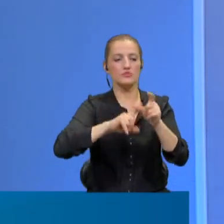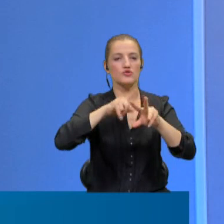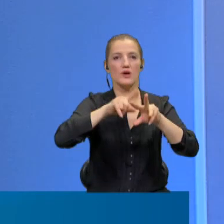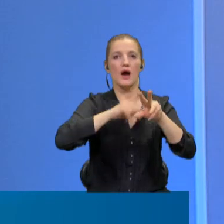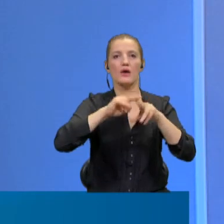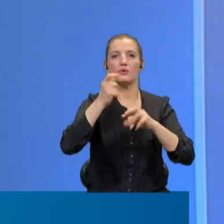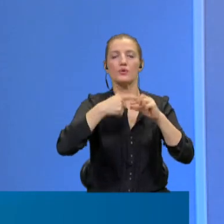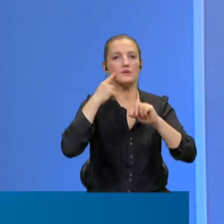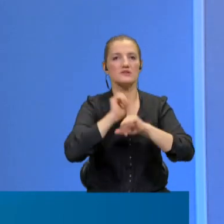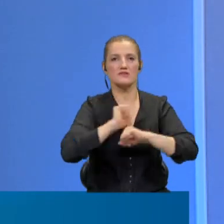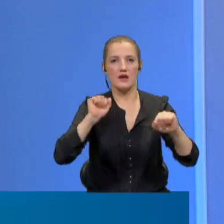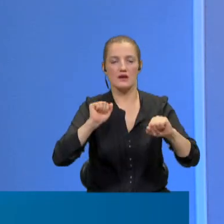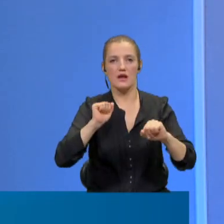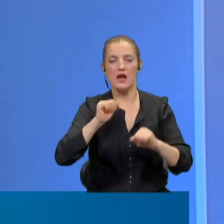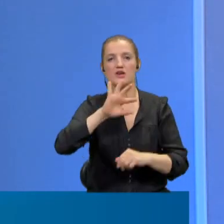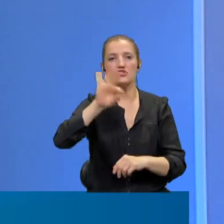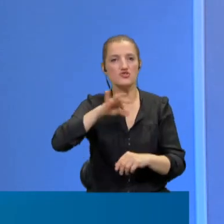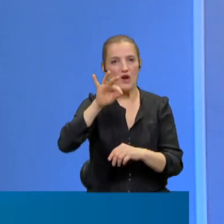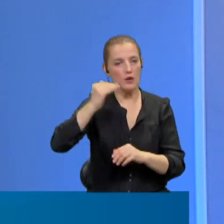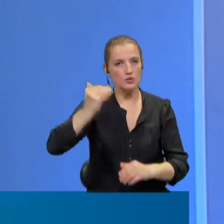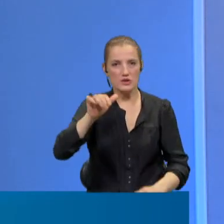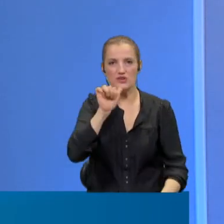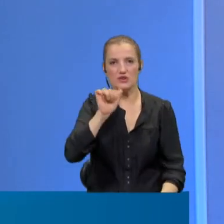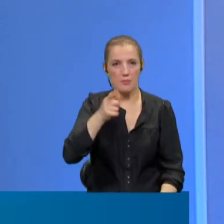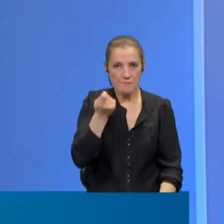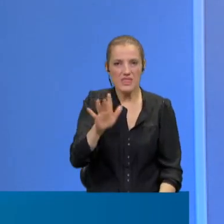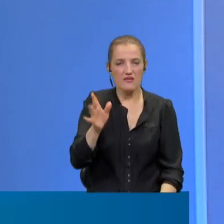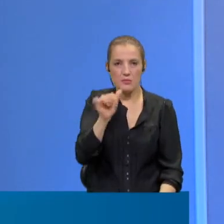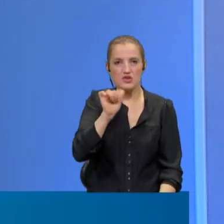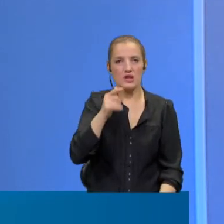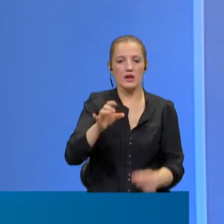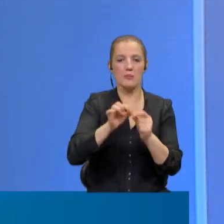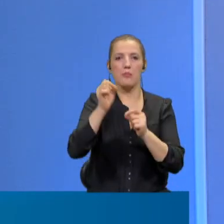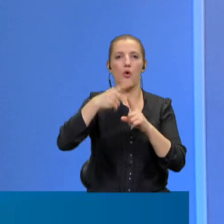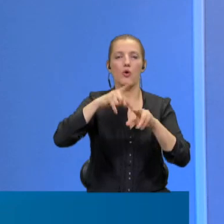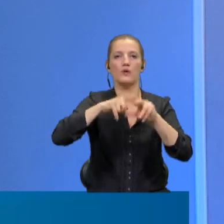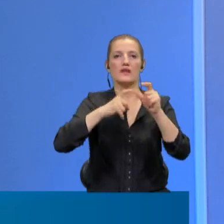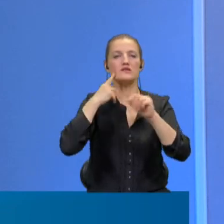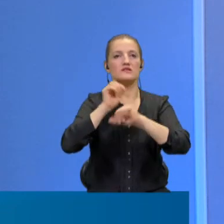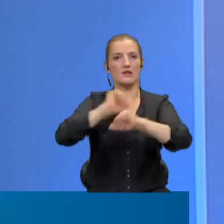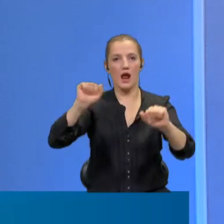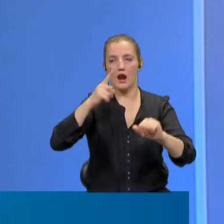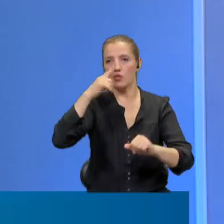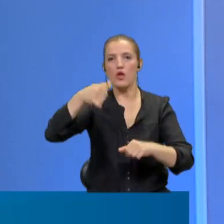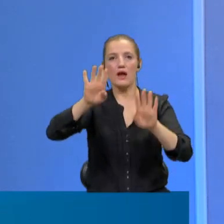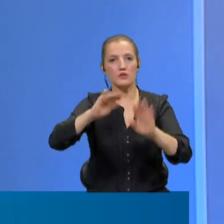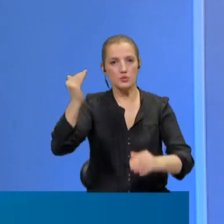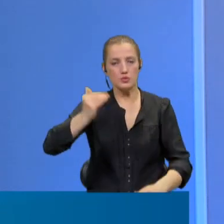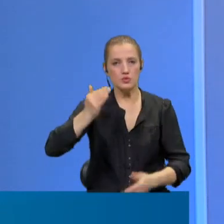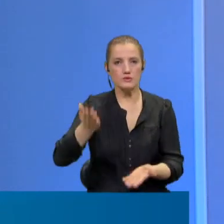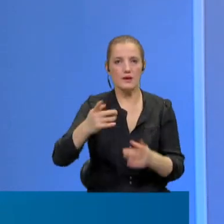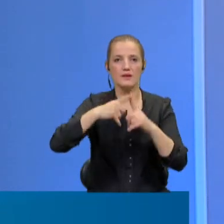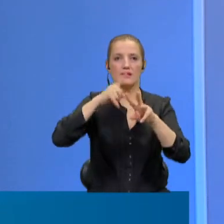etmiş çayımı ucuz içtik ve devam bedava mistik yani Botaş zarar etmiş doğalgazı ucuzluk ettik